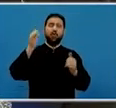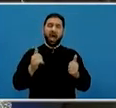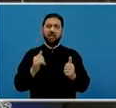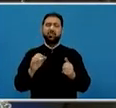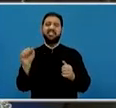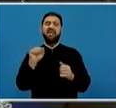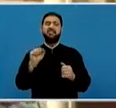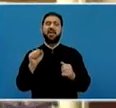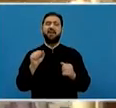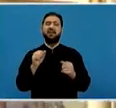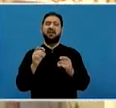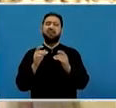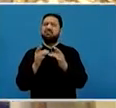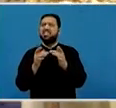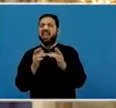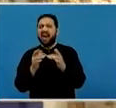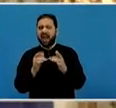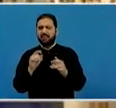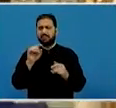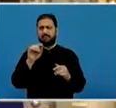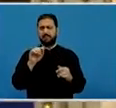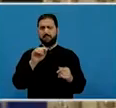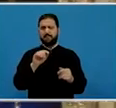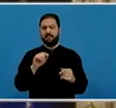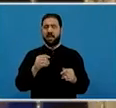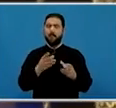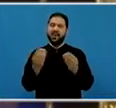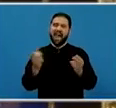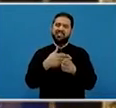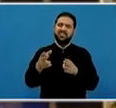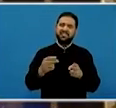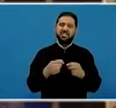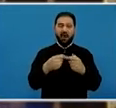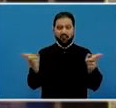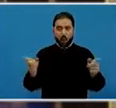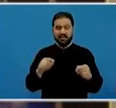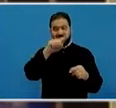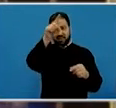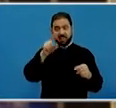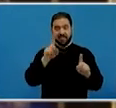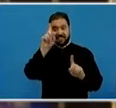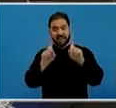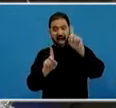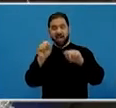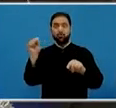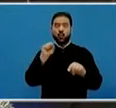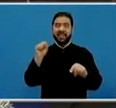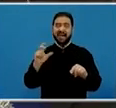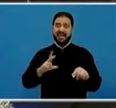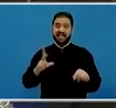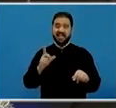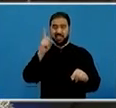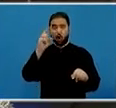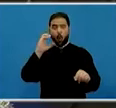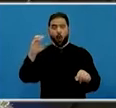al existenței. Preasfinția voastră, vă întrebasem dacă solidaritatea este o condiție a prieteniei și acum vreau să vă întreb cât